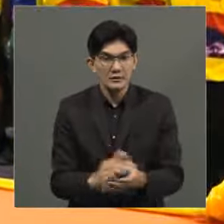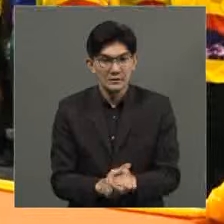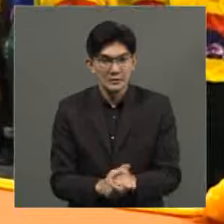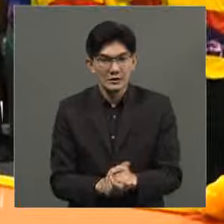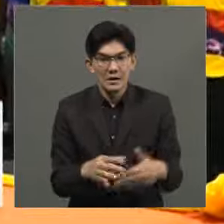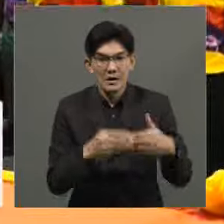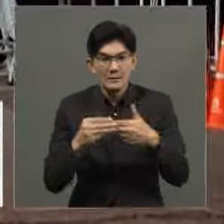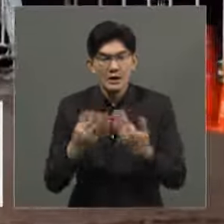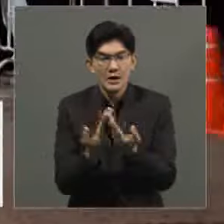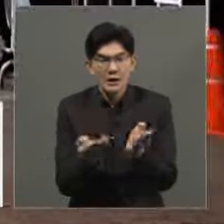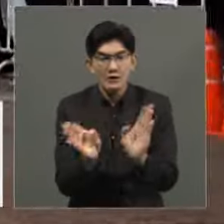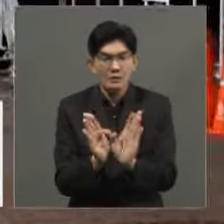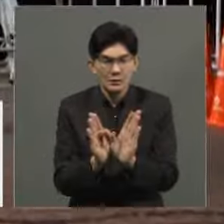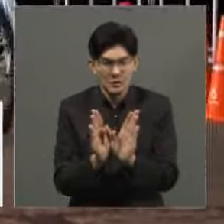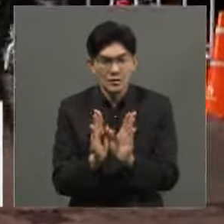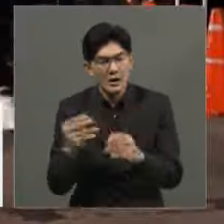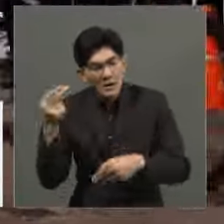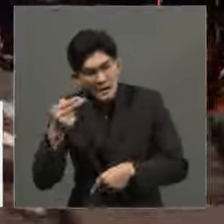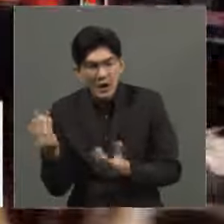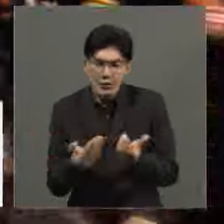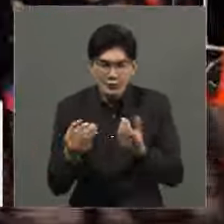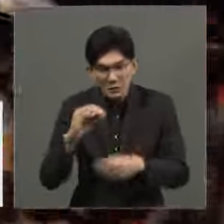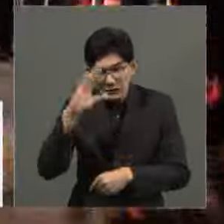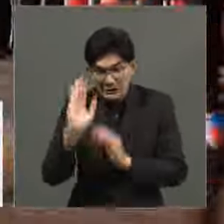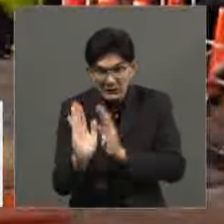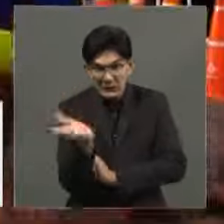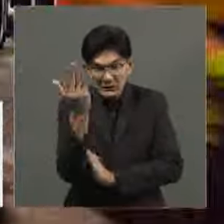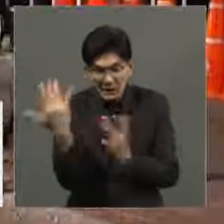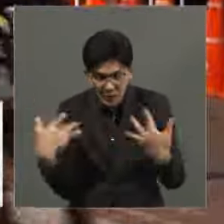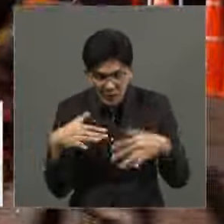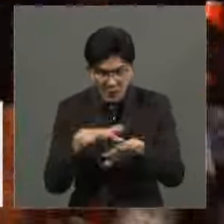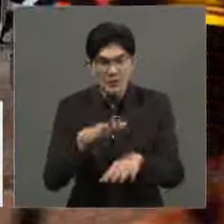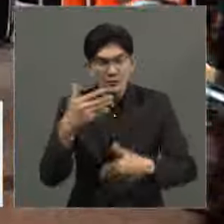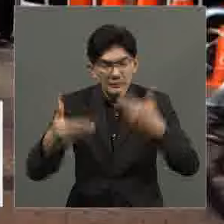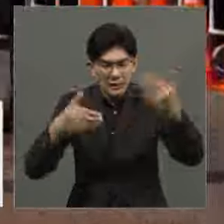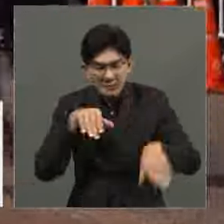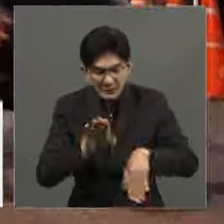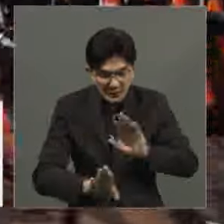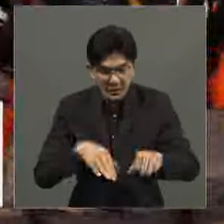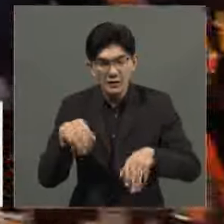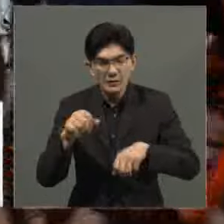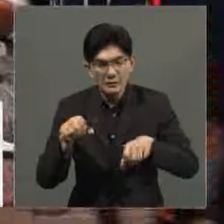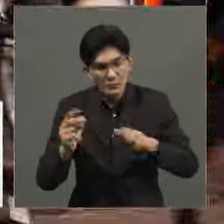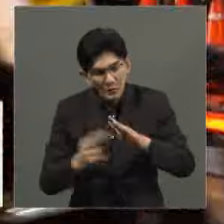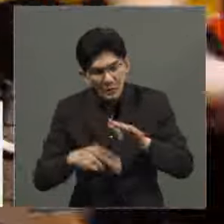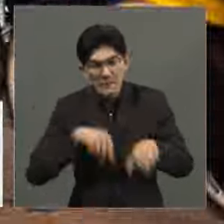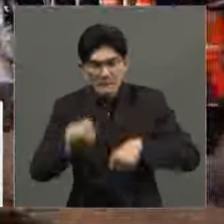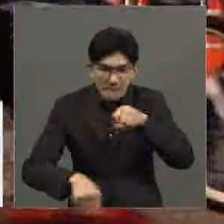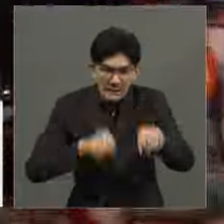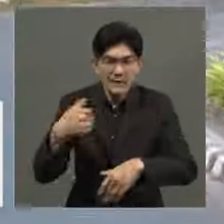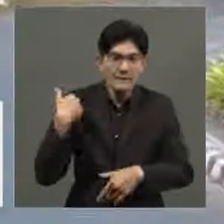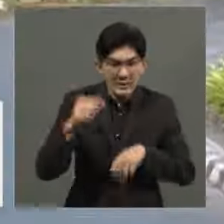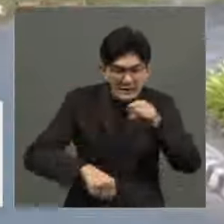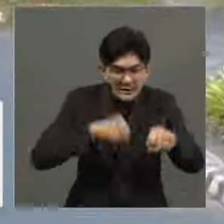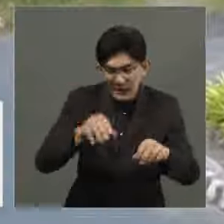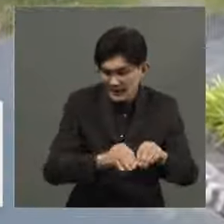ครอบครัวบุตรหลานตื่นกันตั้งแต่เช้ามืดทีเดียวค่ะเพื่อเข้าร่วมกิจกรรมเดินวิ่งปั่นป้องกันอัมภาโดยมีกิจกรรมปั่นจักรยานนะ